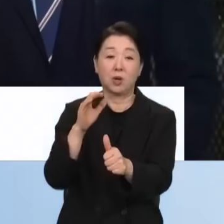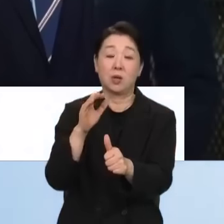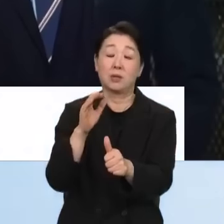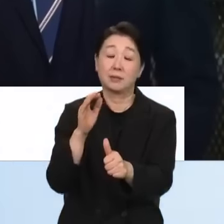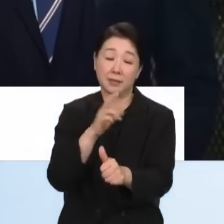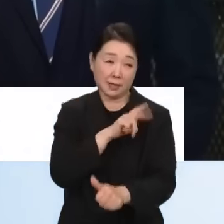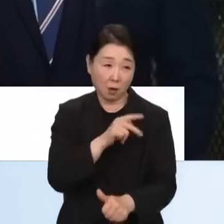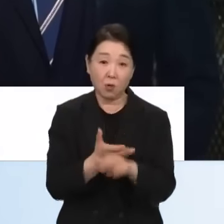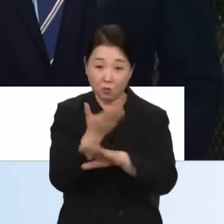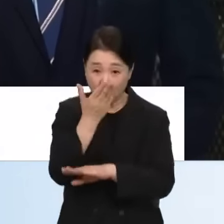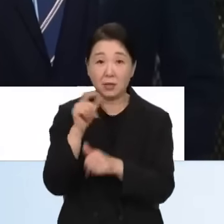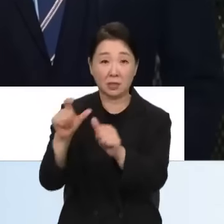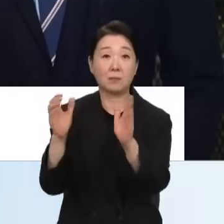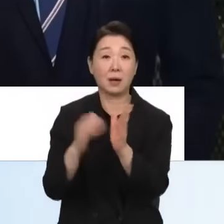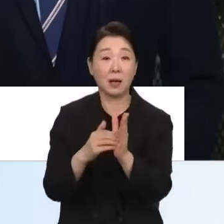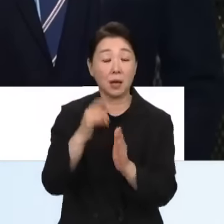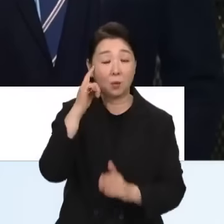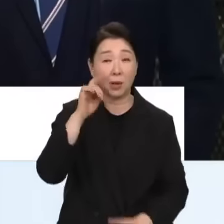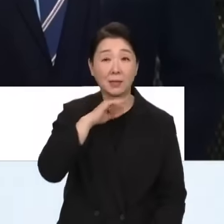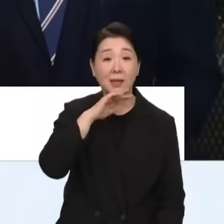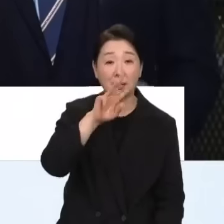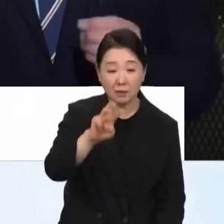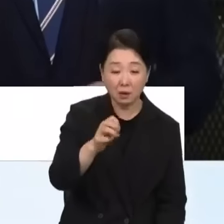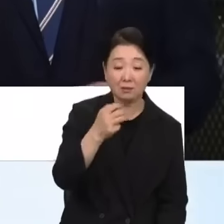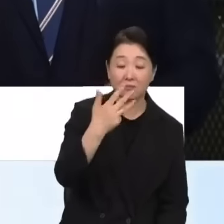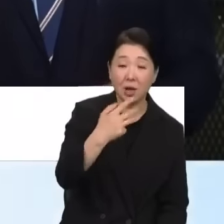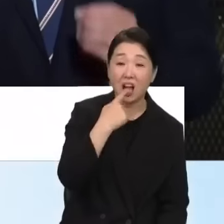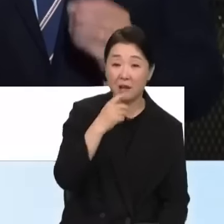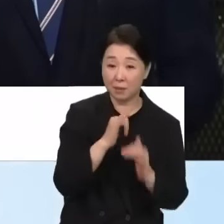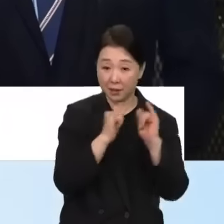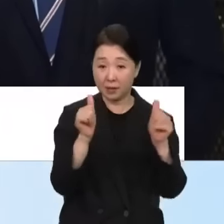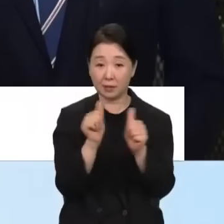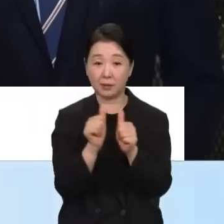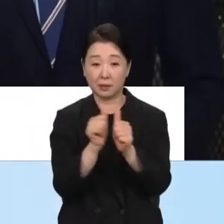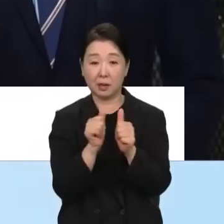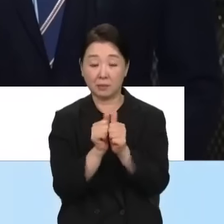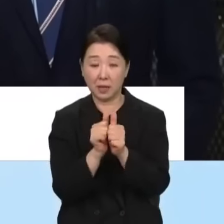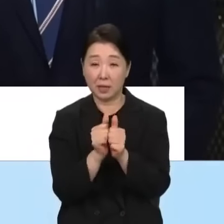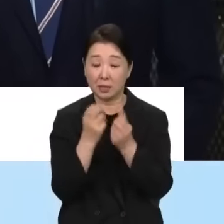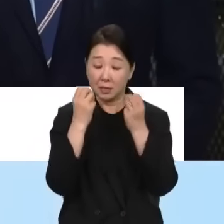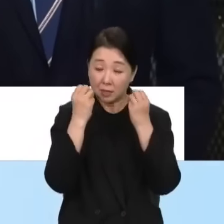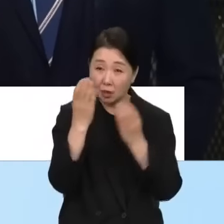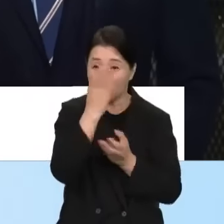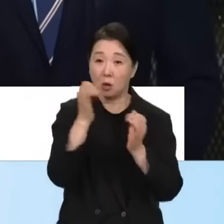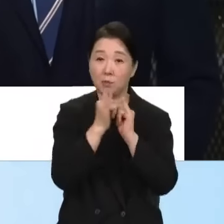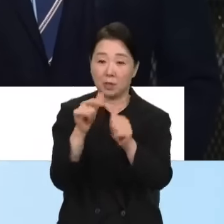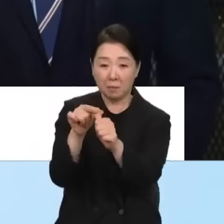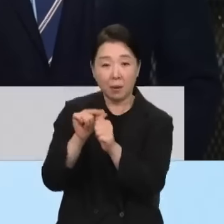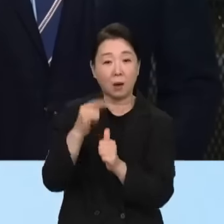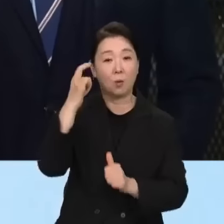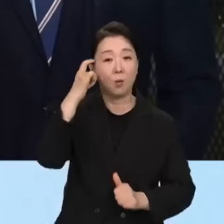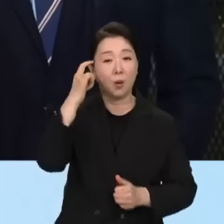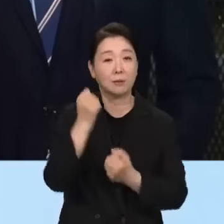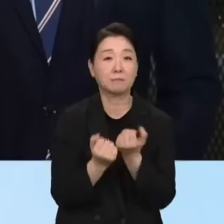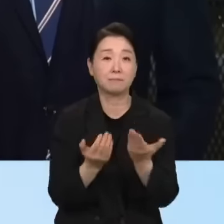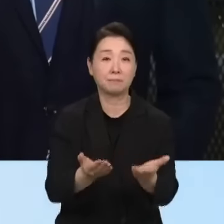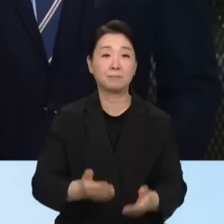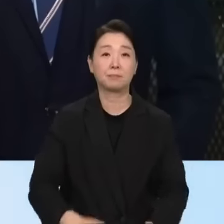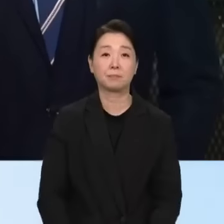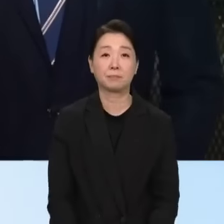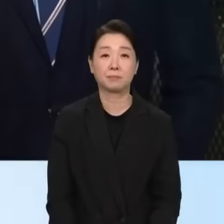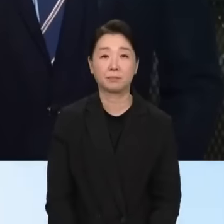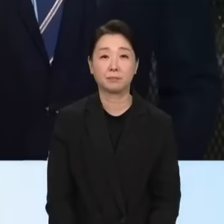상원의원을 지명했습니다. 38살의 백인 남성, 신인 정치인을 택한 배경은 뭔지 이지은 기자가